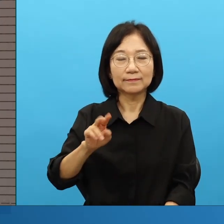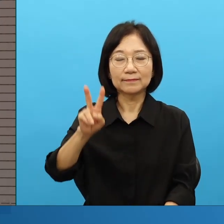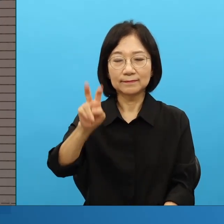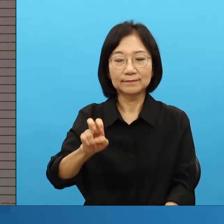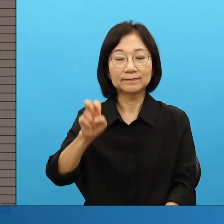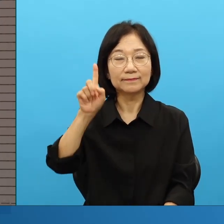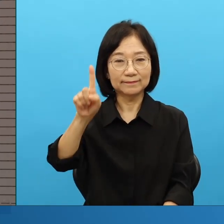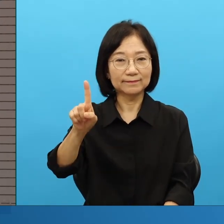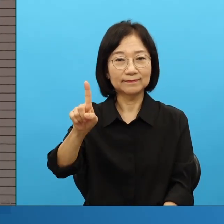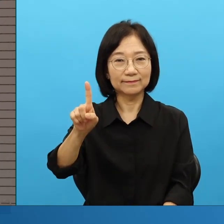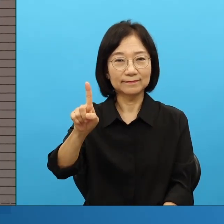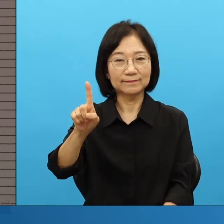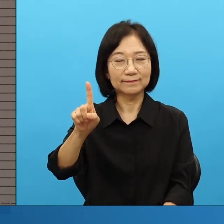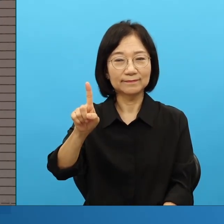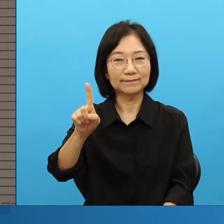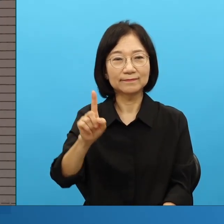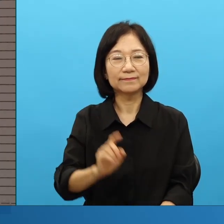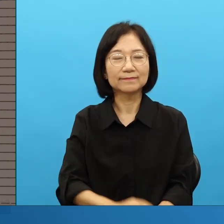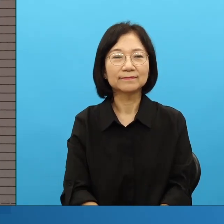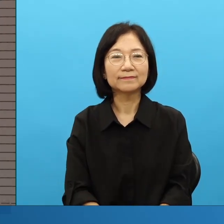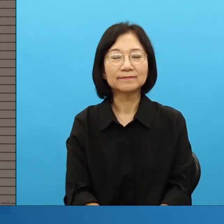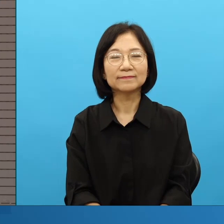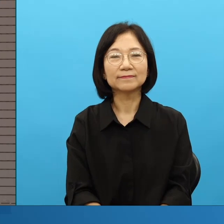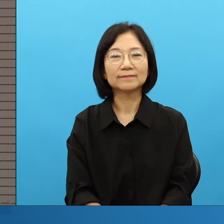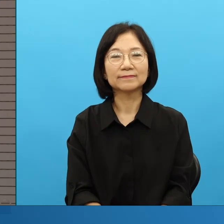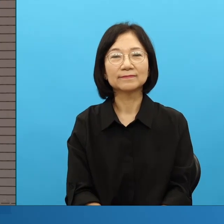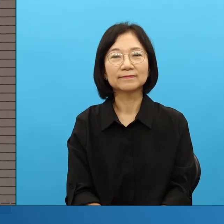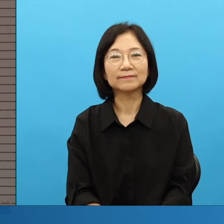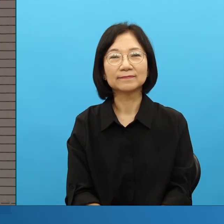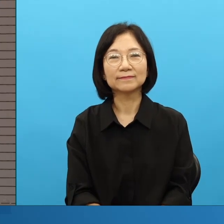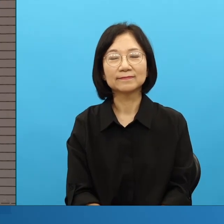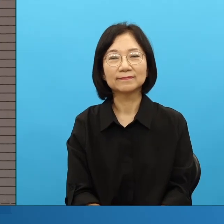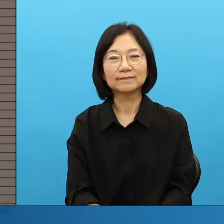221장 찬송 드리겠습니다. 찬송가 21장.